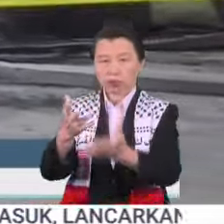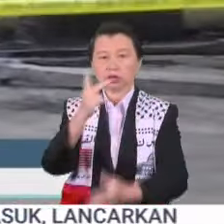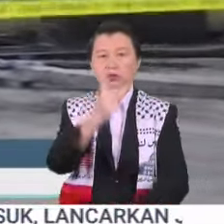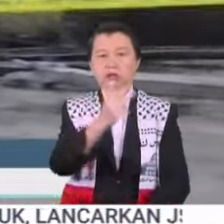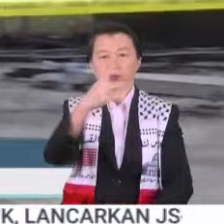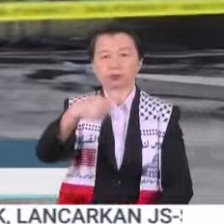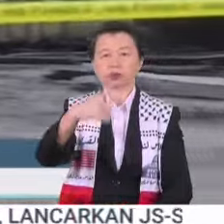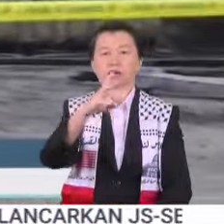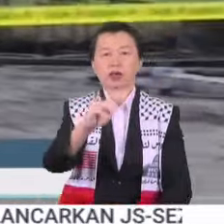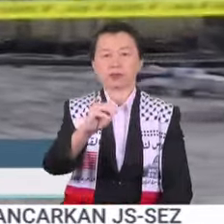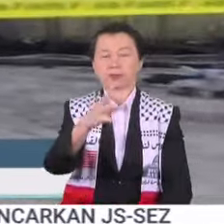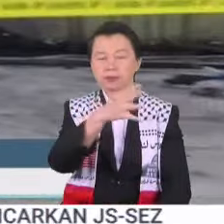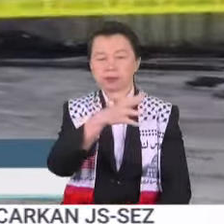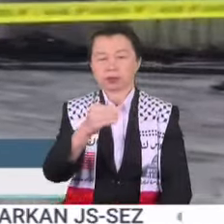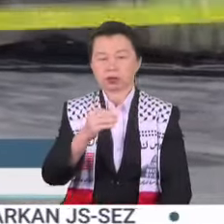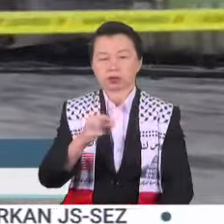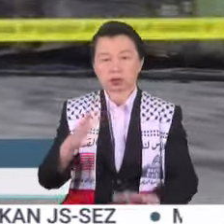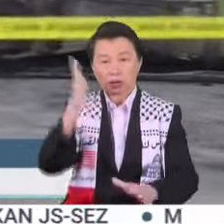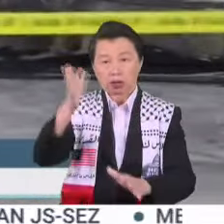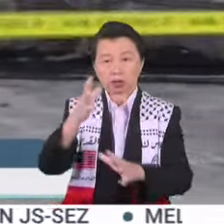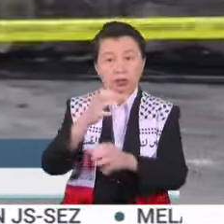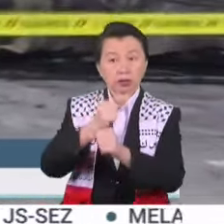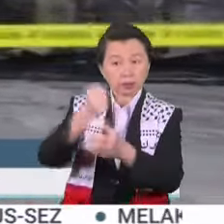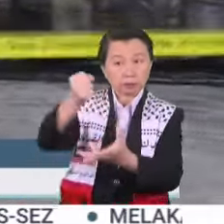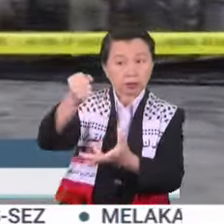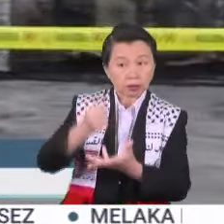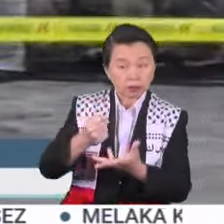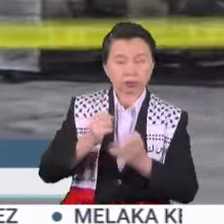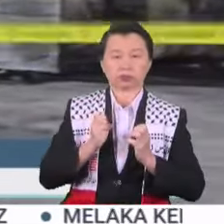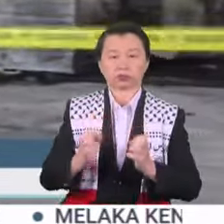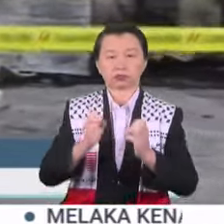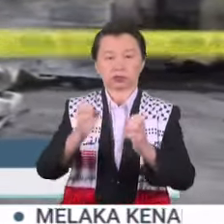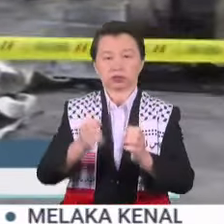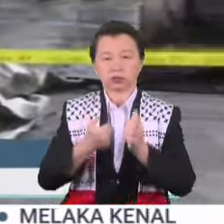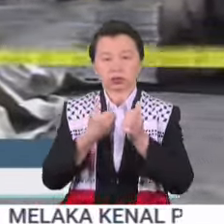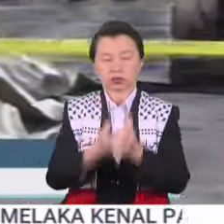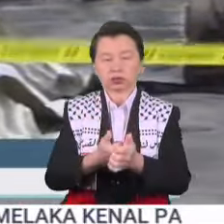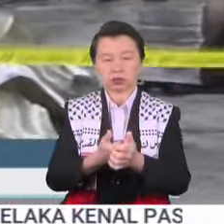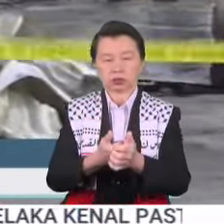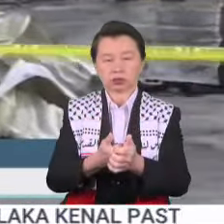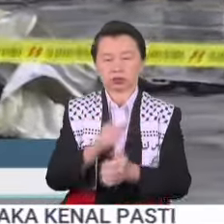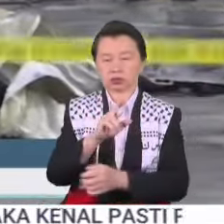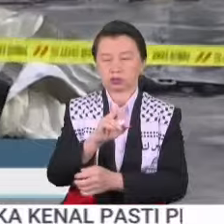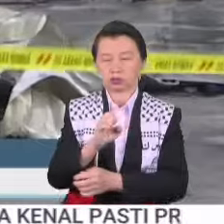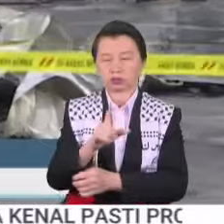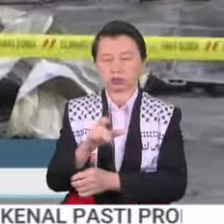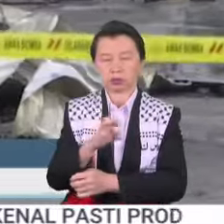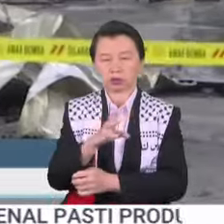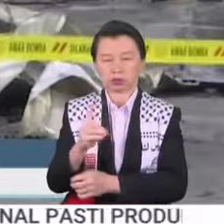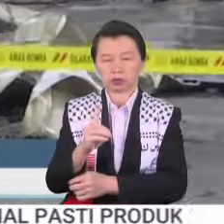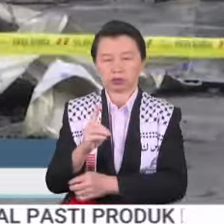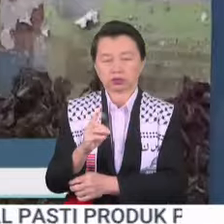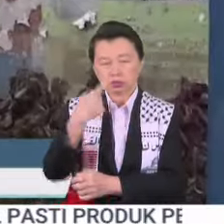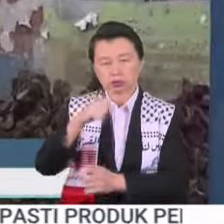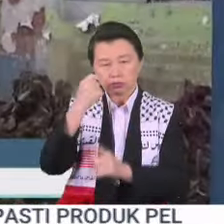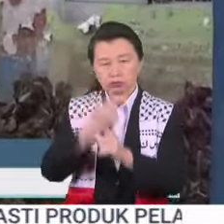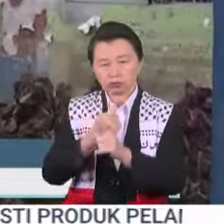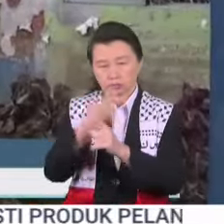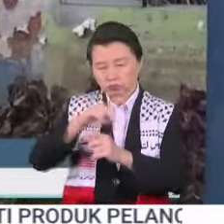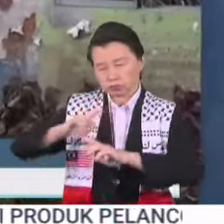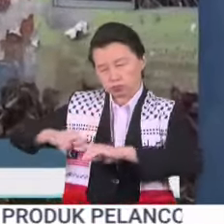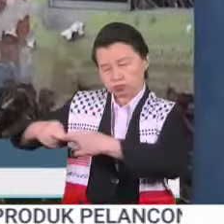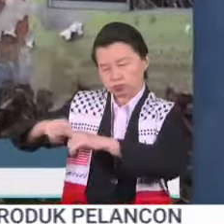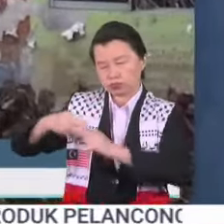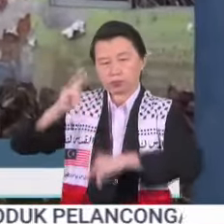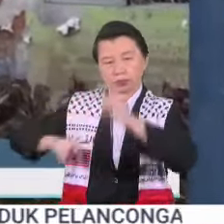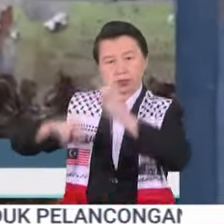Kementerian Pendidikan dan bakal menerima peruntukan kecemasan menerusi Rolling Plan 5 KPM bagi tujuan memulih